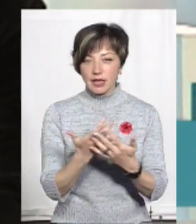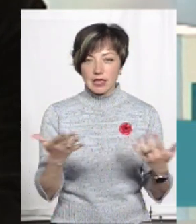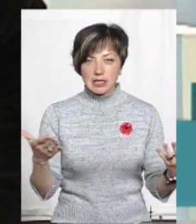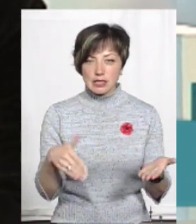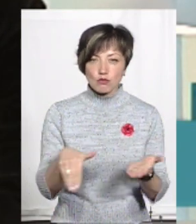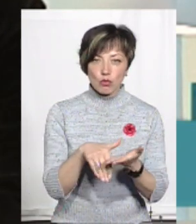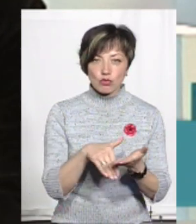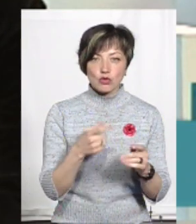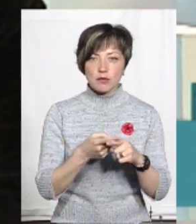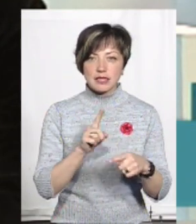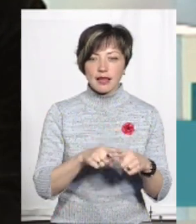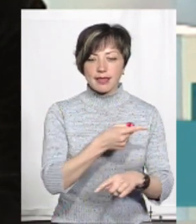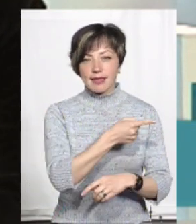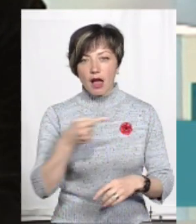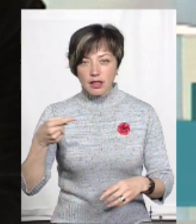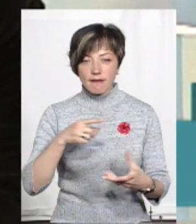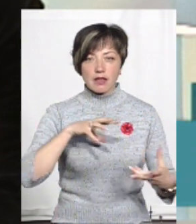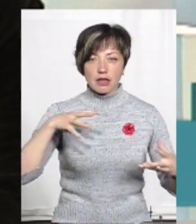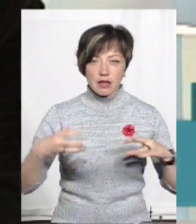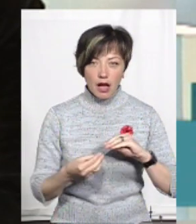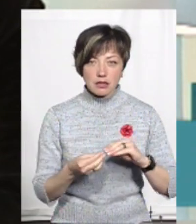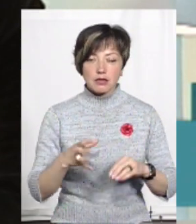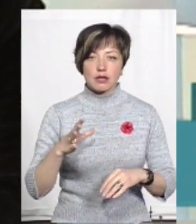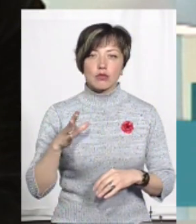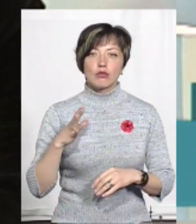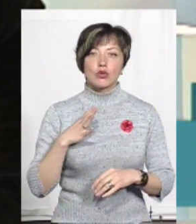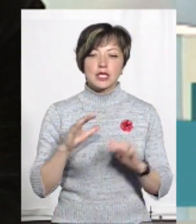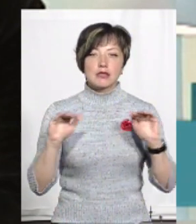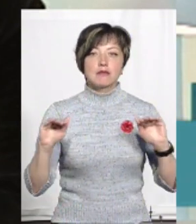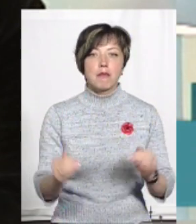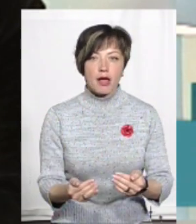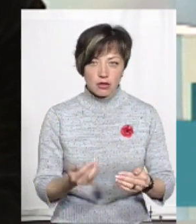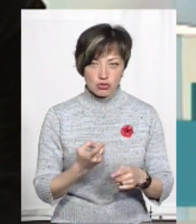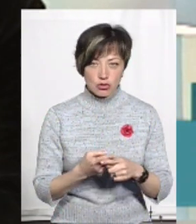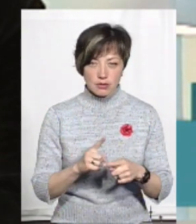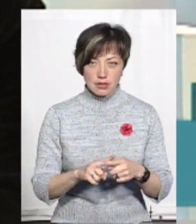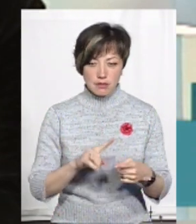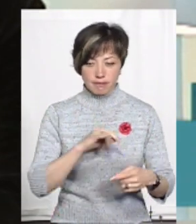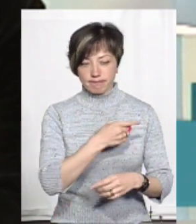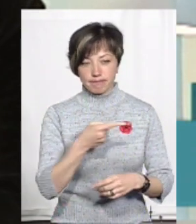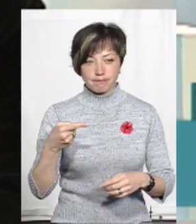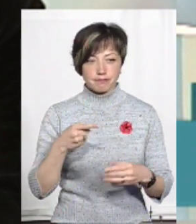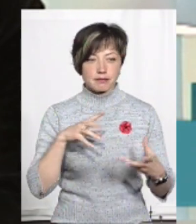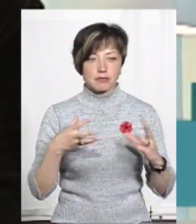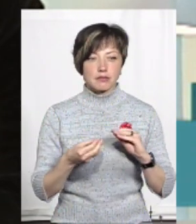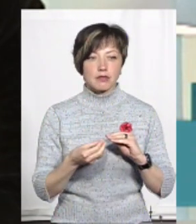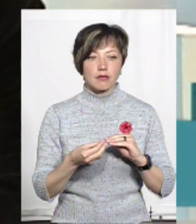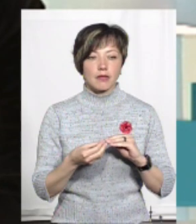якось ці негативні наслідки були зменшені, ці негативні наслідки.